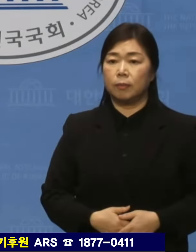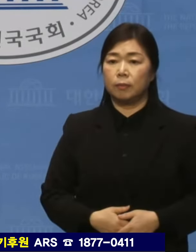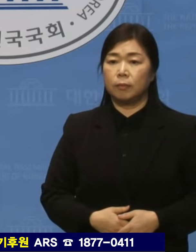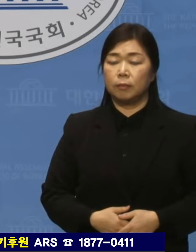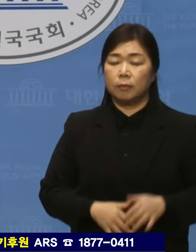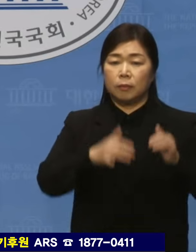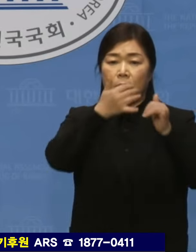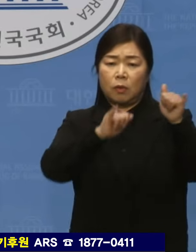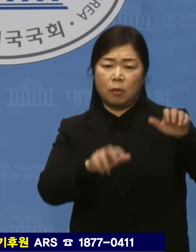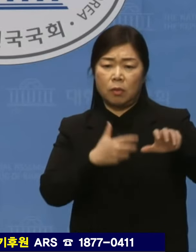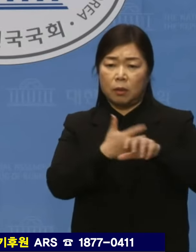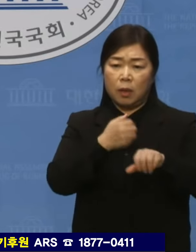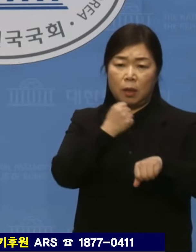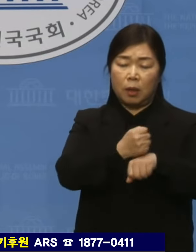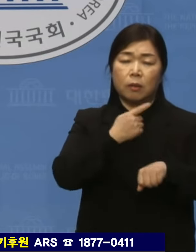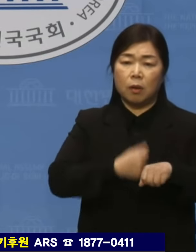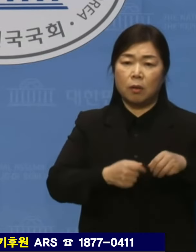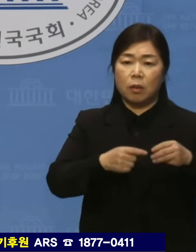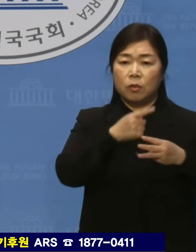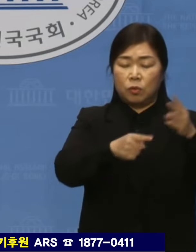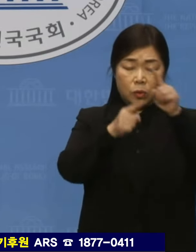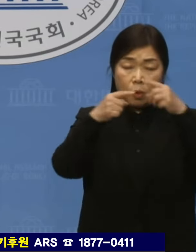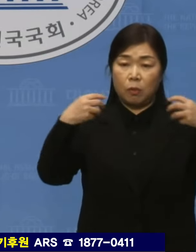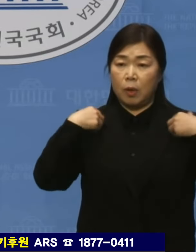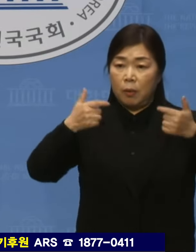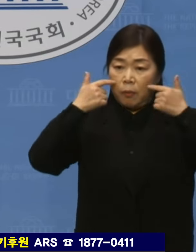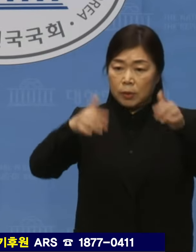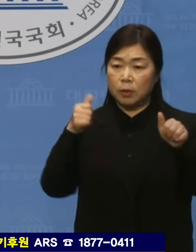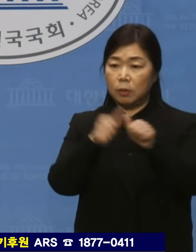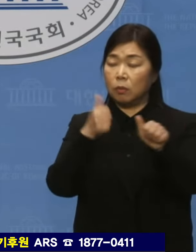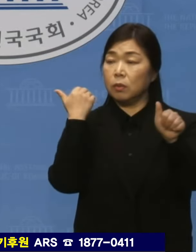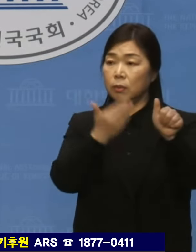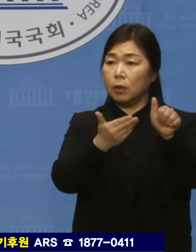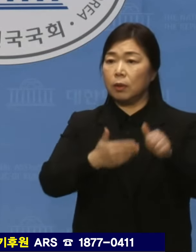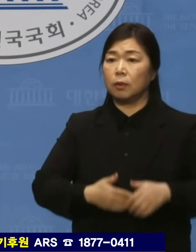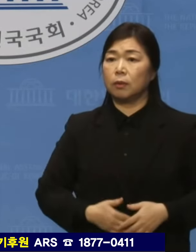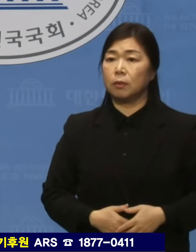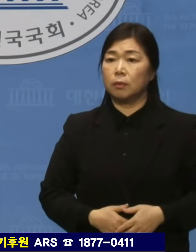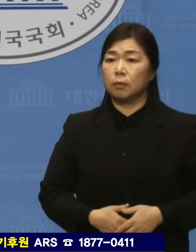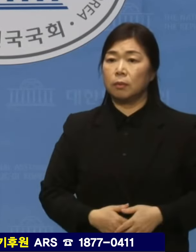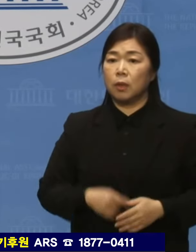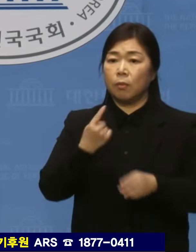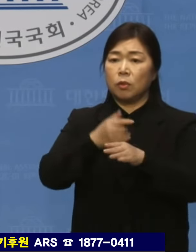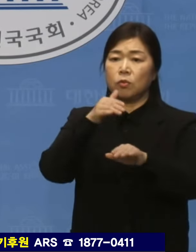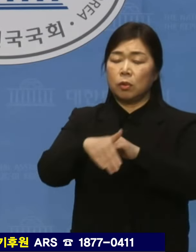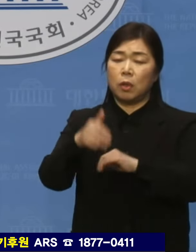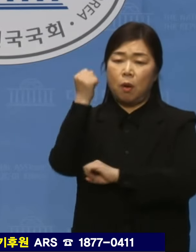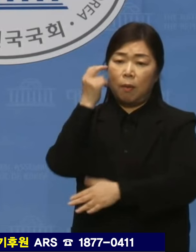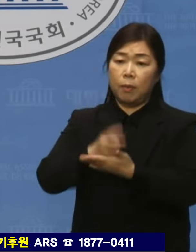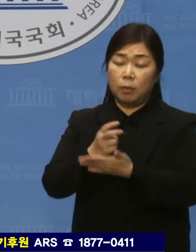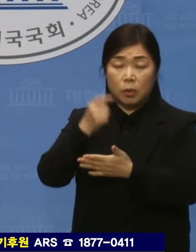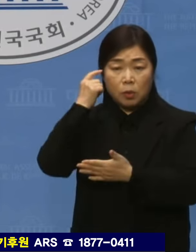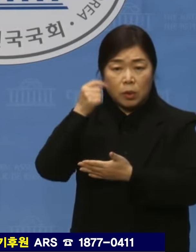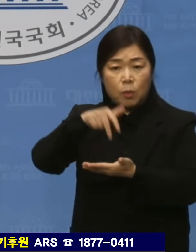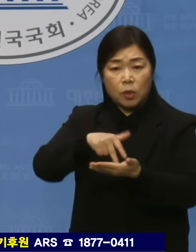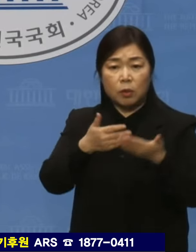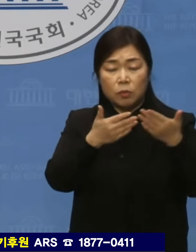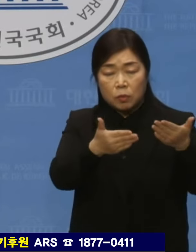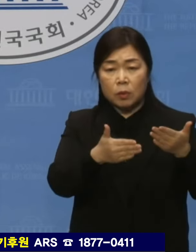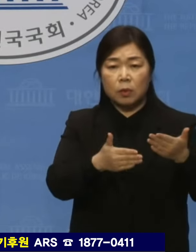천인공노할 역사 쿠데타를 모의하는 윤석열 정권에 분명히 경고합니다. 민주주의와 헌법 정신을 부정하는